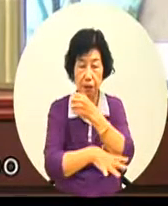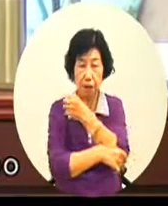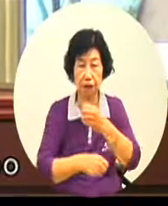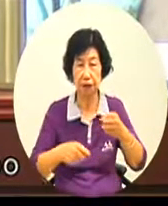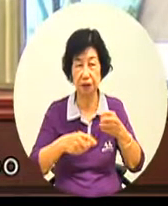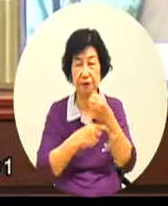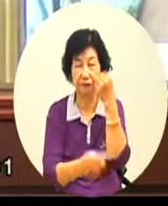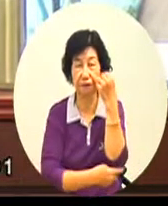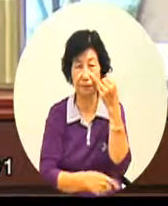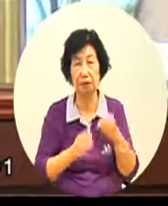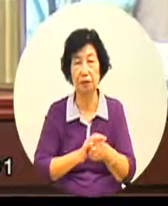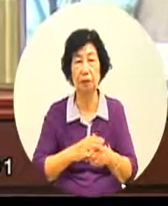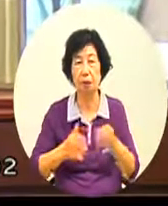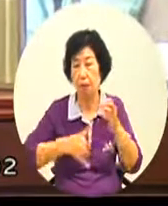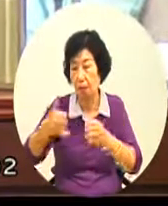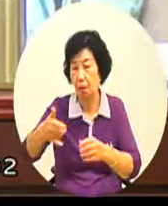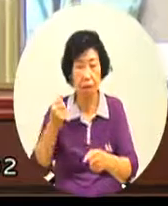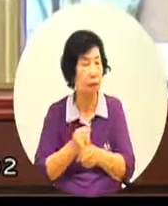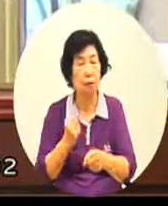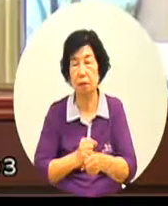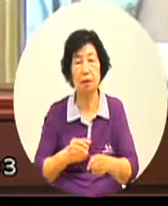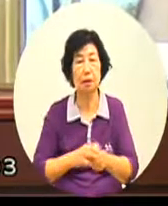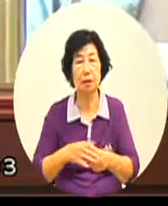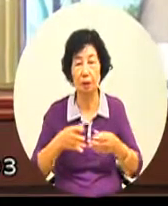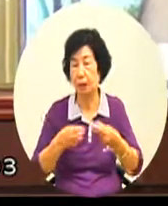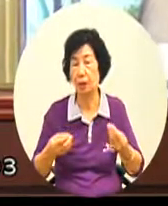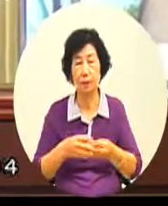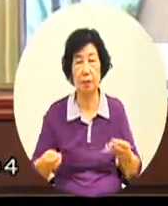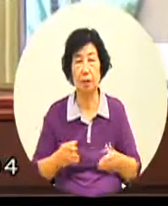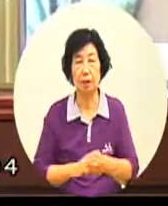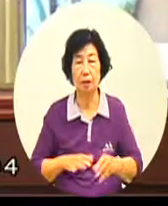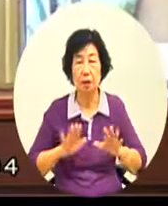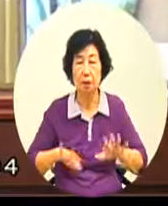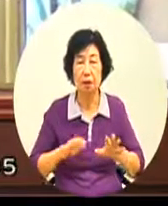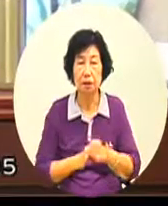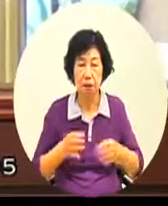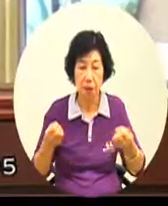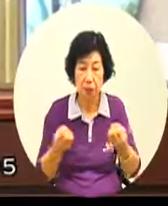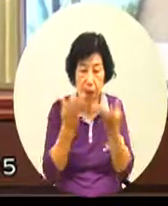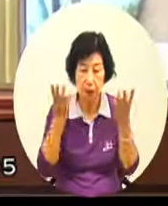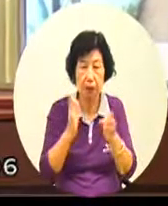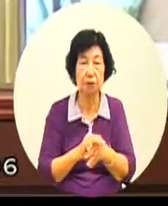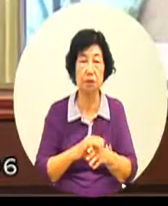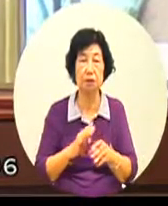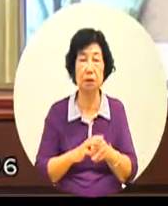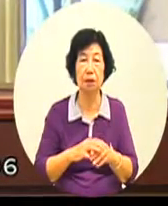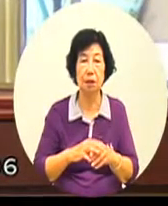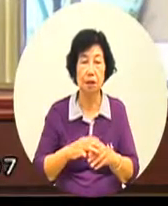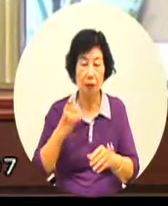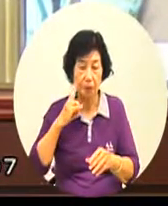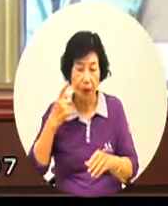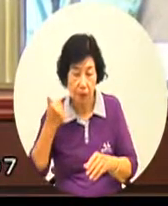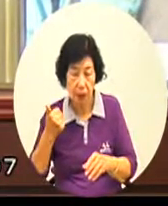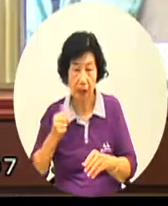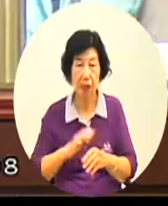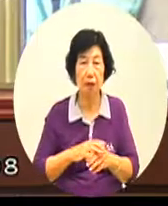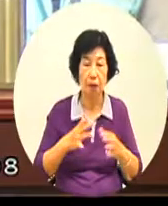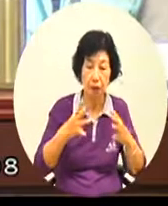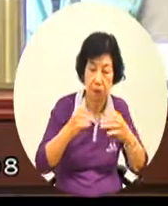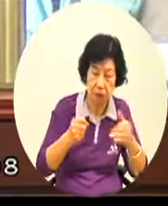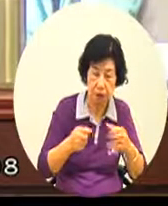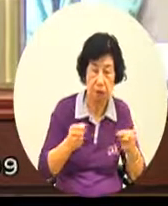实造成了很多不方便，也造成了学生家长的困扰。所以全国的假一致这个